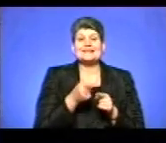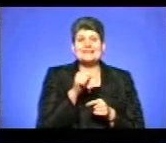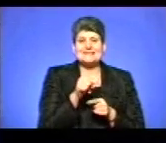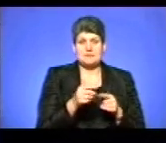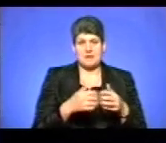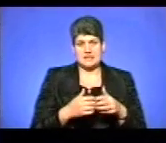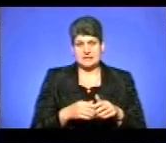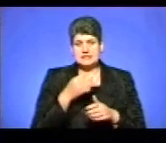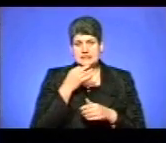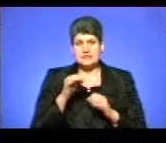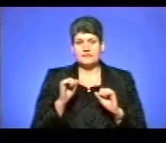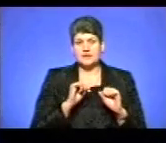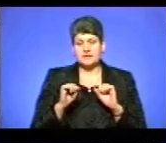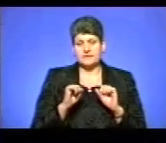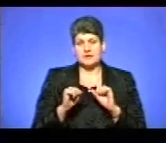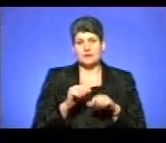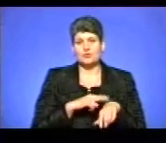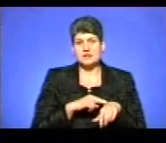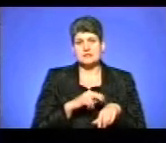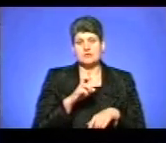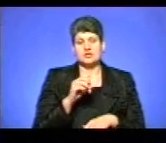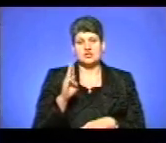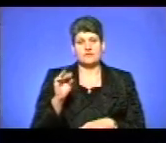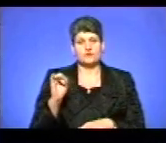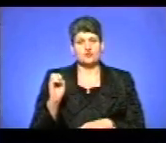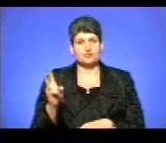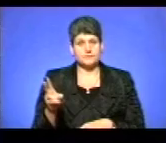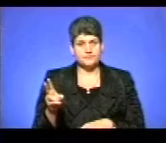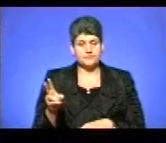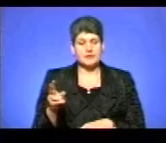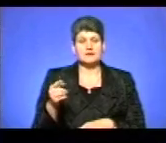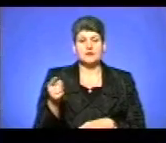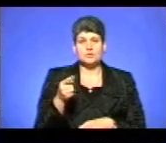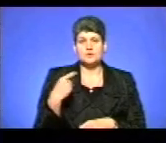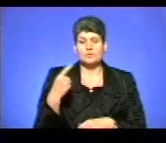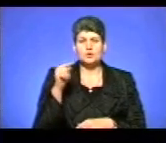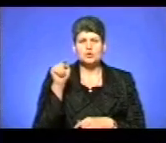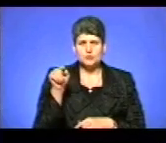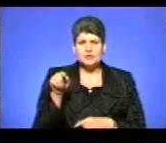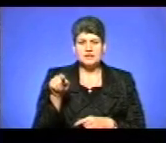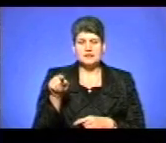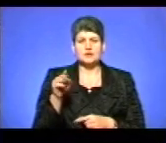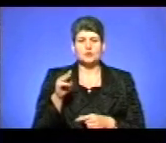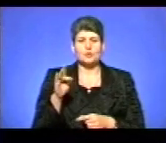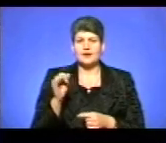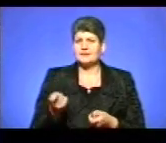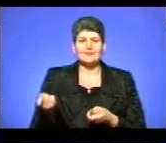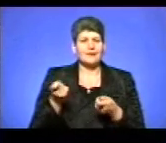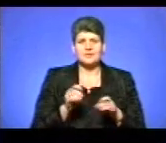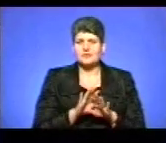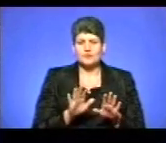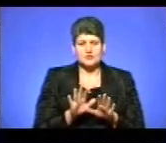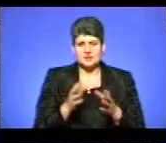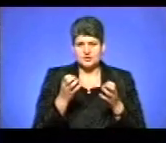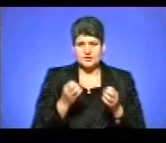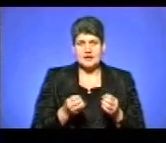повідомив керівник патрульної поліції Тернополя Богдан Шевчук. На Тернопільщину тоді, за його словами, прилади TruCam не надійшли. Зазначу,